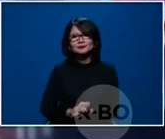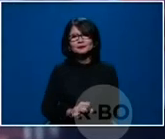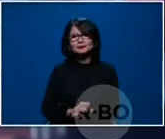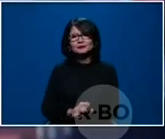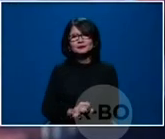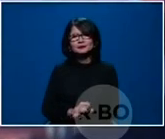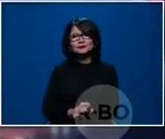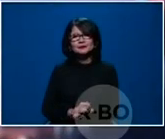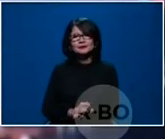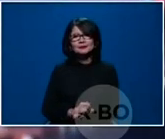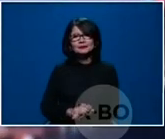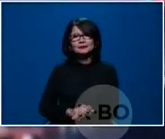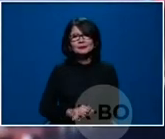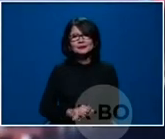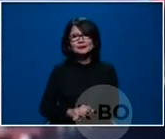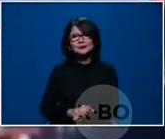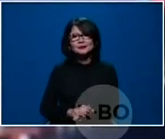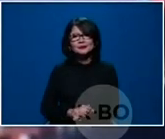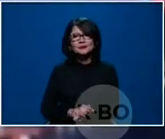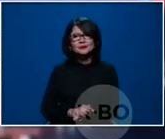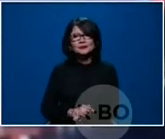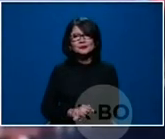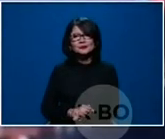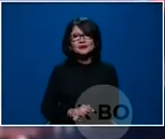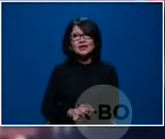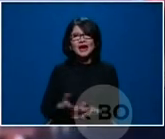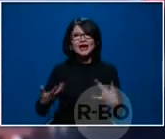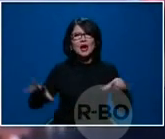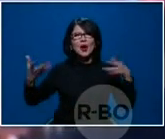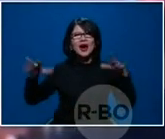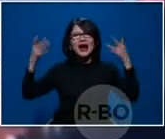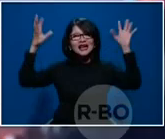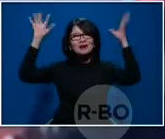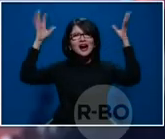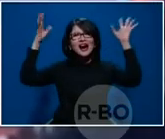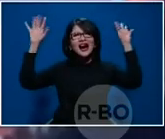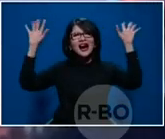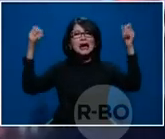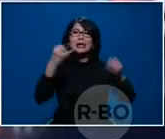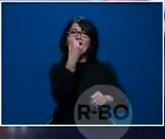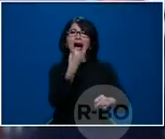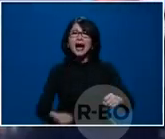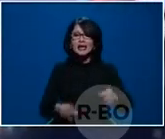dari para pendukung pasangan calon kita boleh tepuk tangan karena ini adalah akhir dari sesi